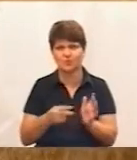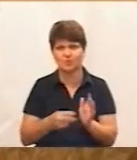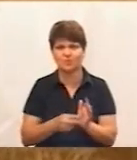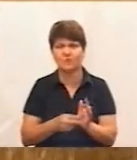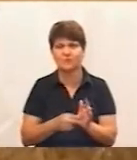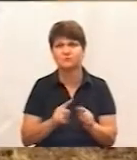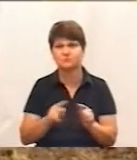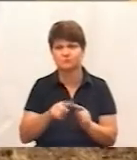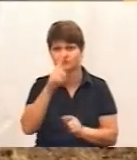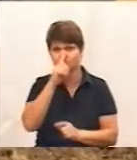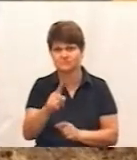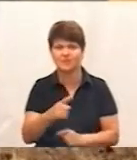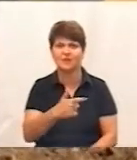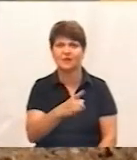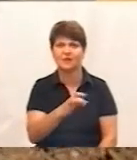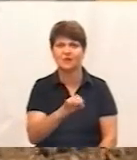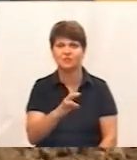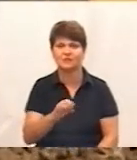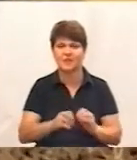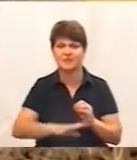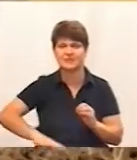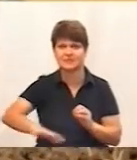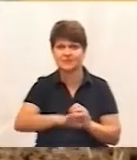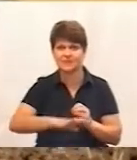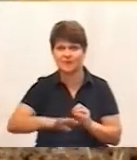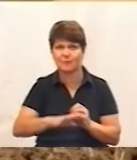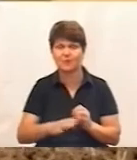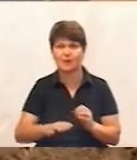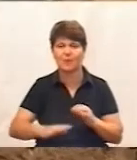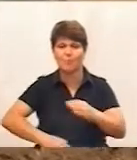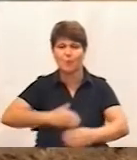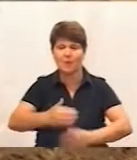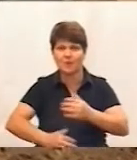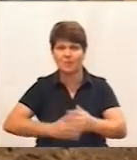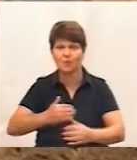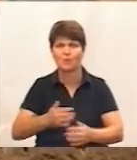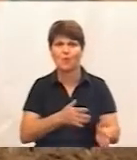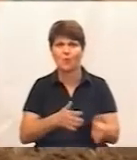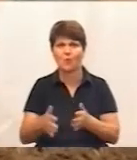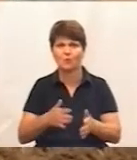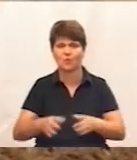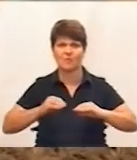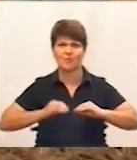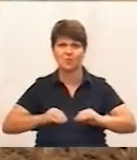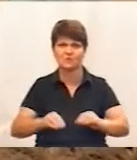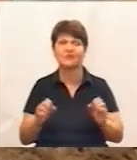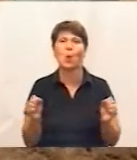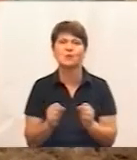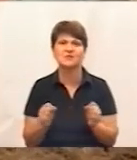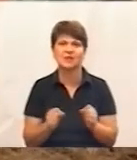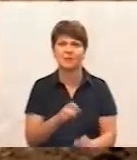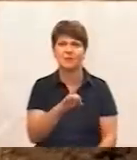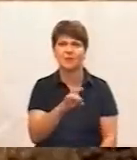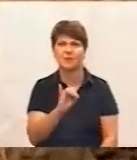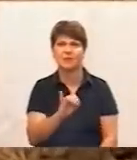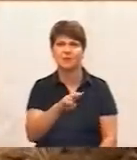каже Темченко. У Гришківцях наразі землі, де зібрали збіжжя, переорюють і готують під посів озимого ріпаку. Ольга Орел, Олександр